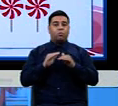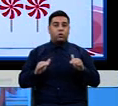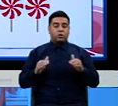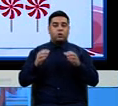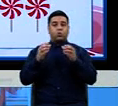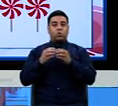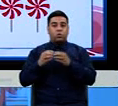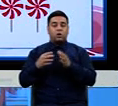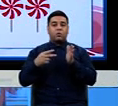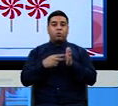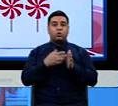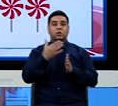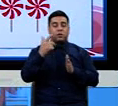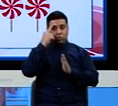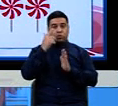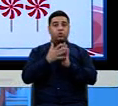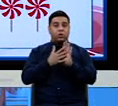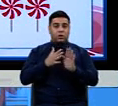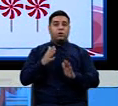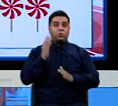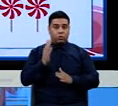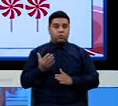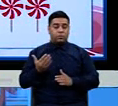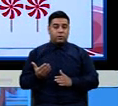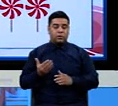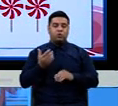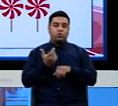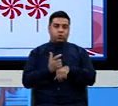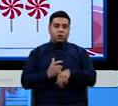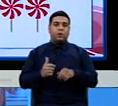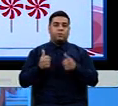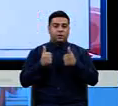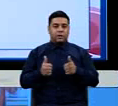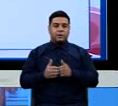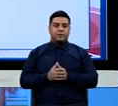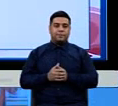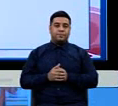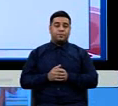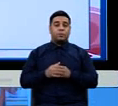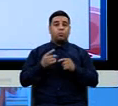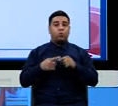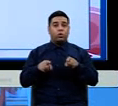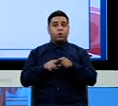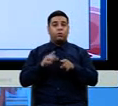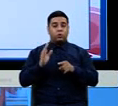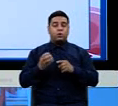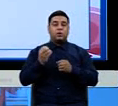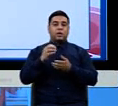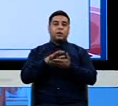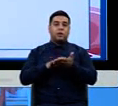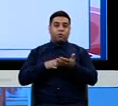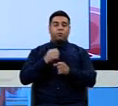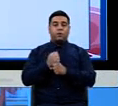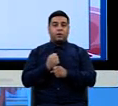Bolajonlar, guruhlarga bo'lish sizlarga tushunarli bo'lyaptimi? Juda yaxshi. Unday bo'lsa,